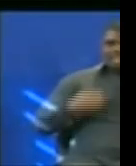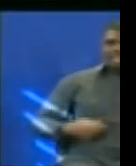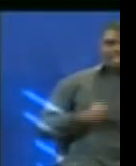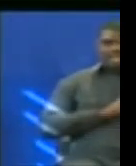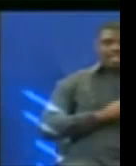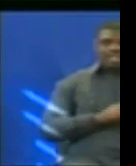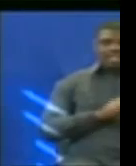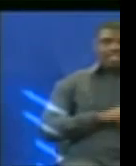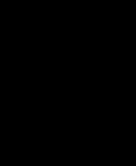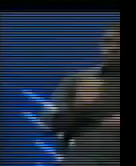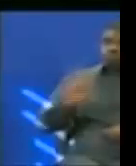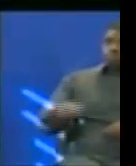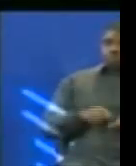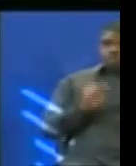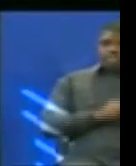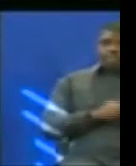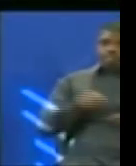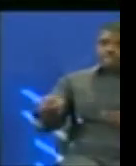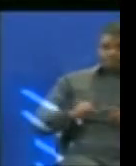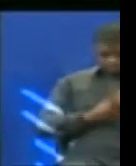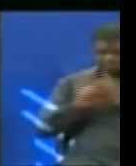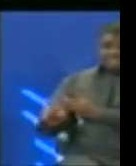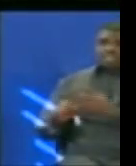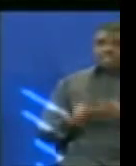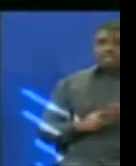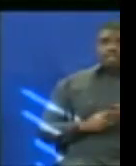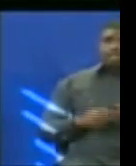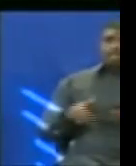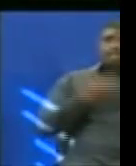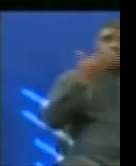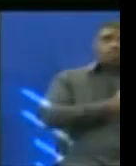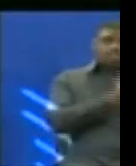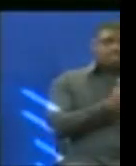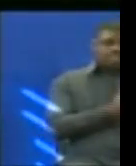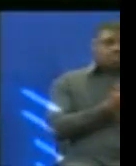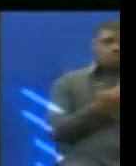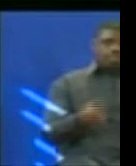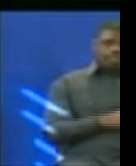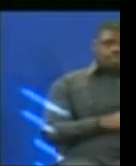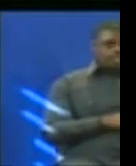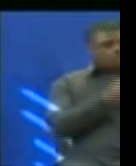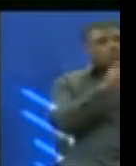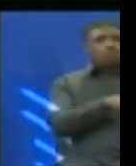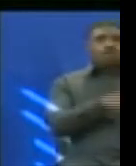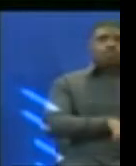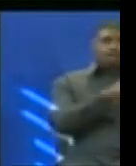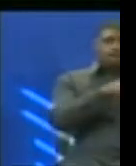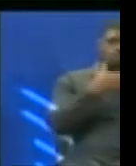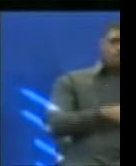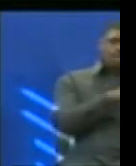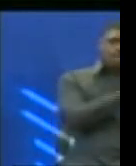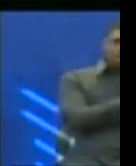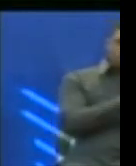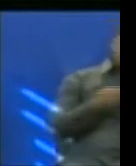AV jina fulani. Ilifuatilia, nataka nikuhakikishie kwamba watawala, mheshimiwa waziri,